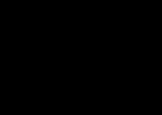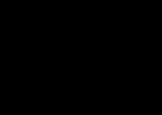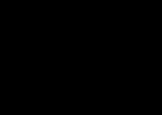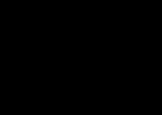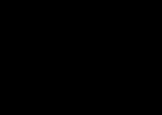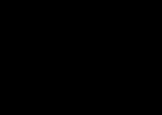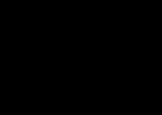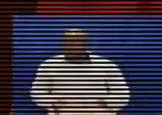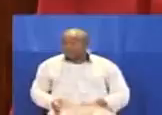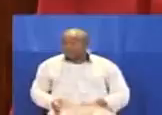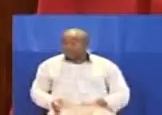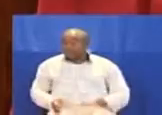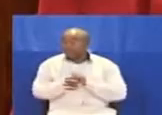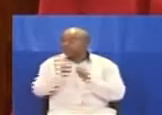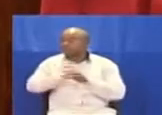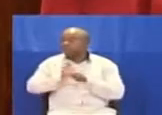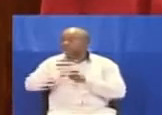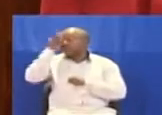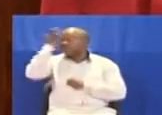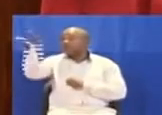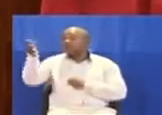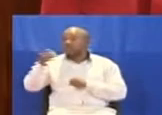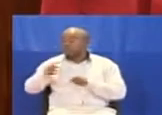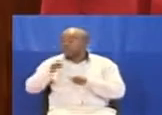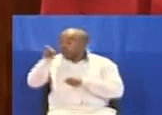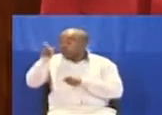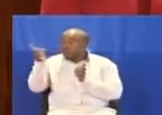Nampongeza sana. Lakini ni jirani yangu